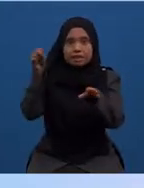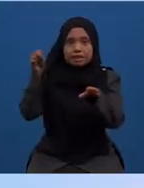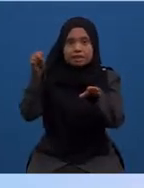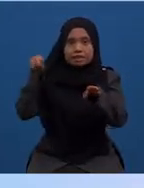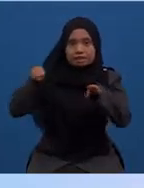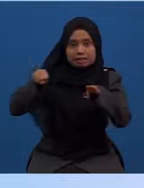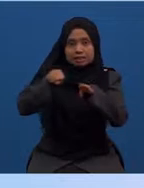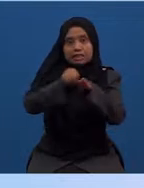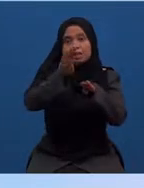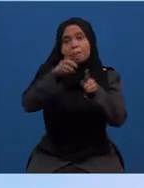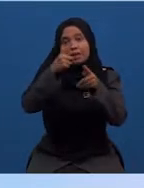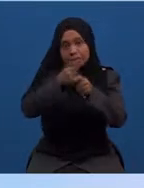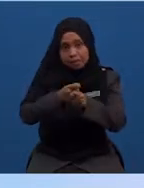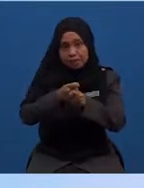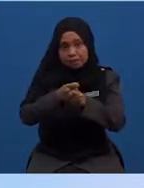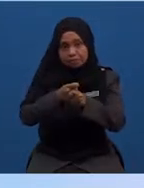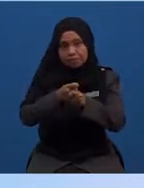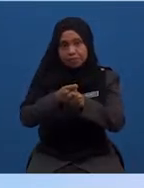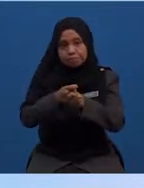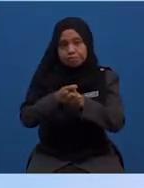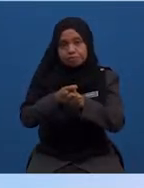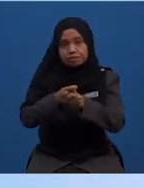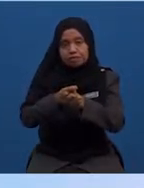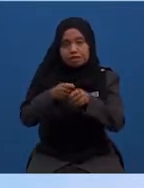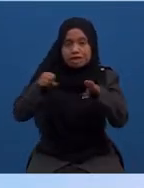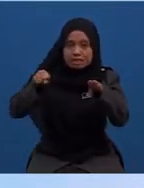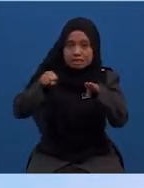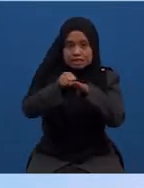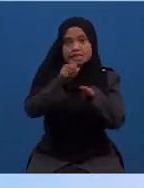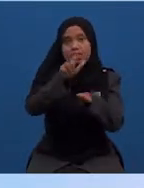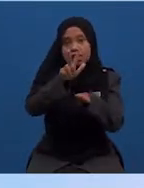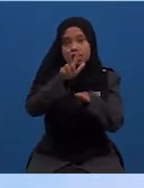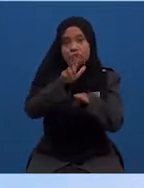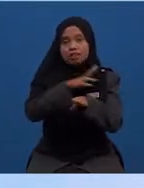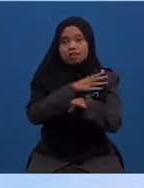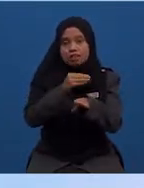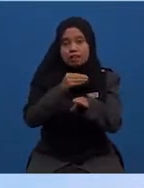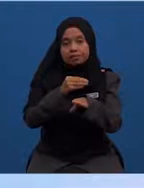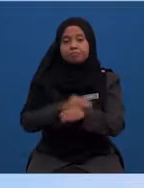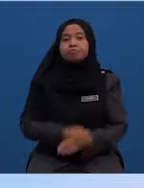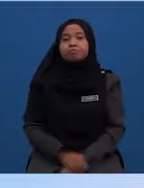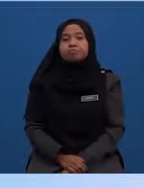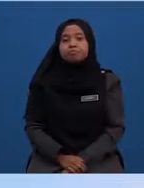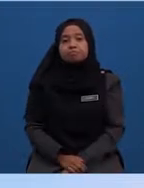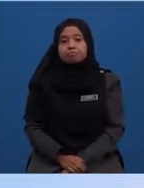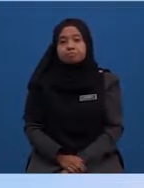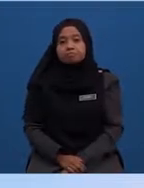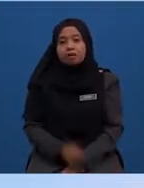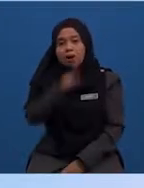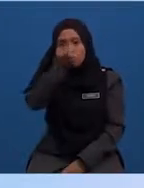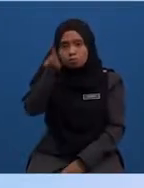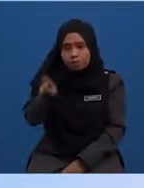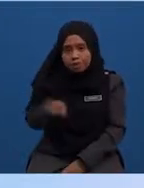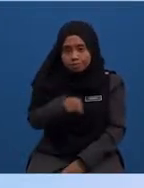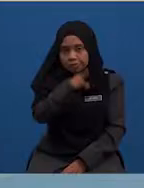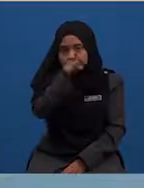empat tepat. Ketiga ialah segi tiga. Dan akhir sekali ialah